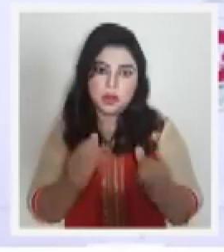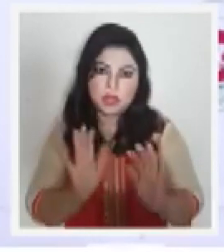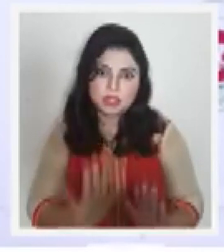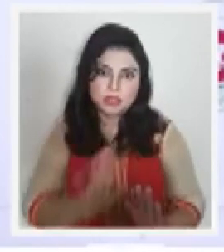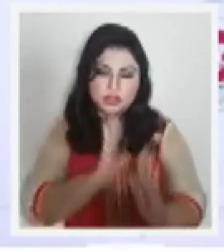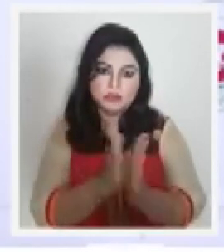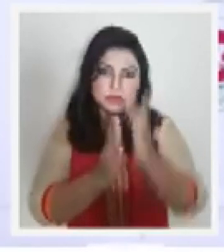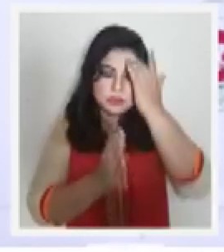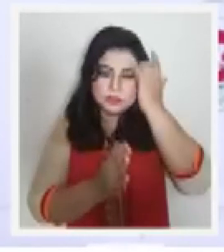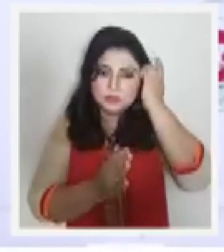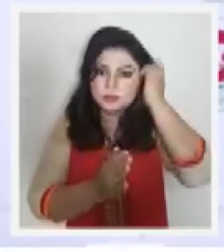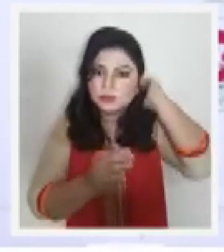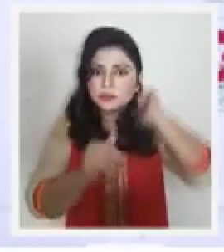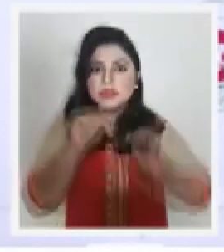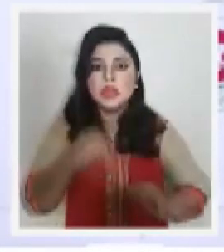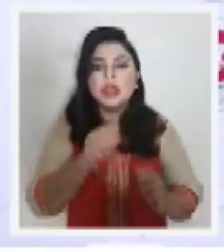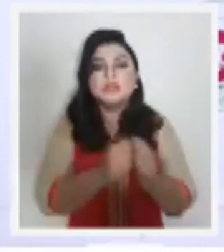এ পর্যন্ত আইসোলেশনে